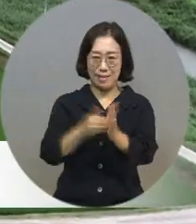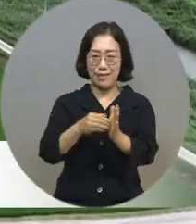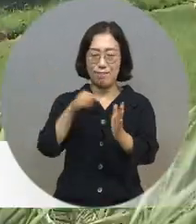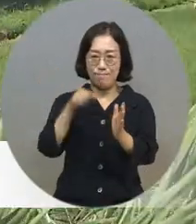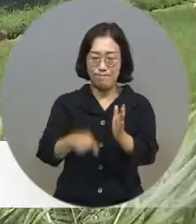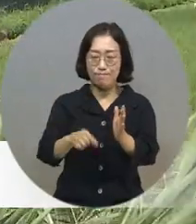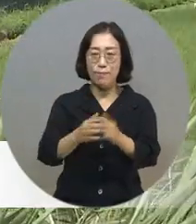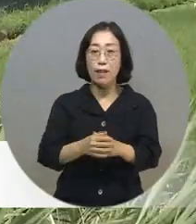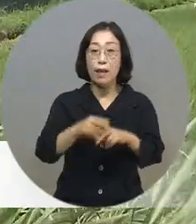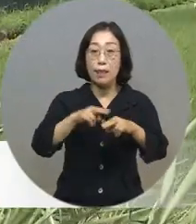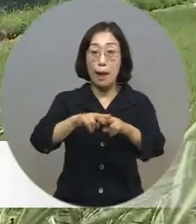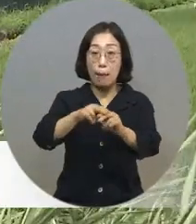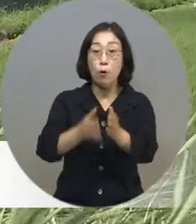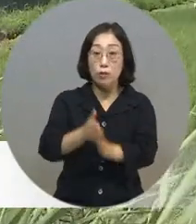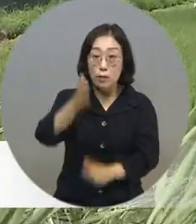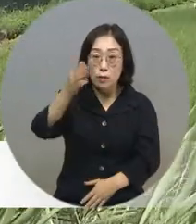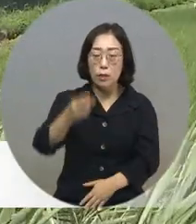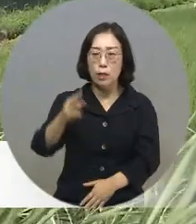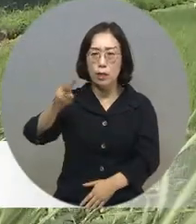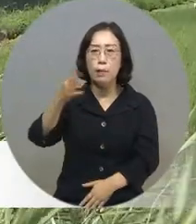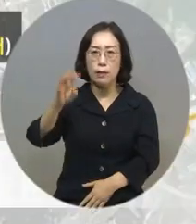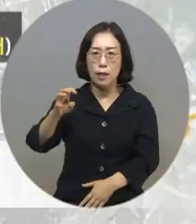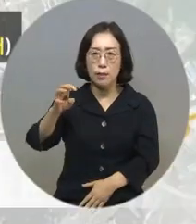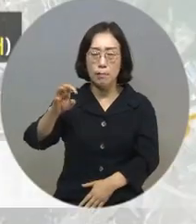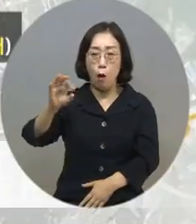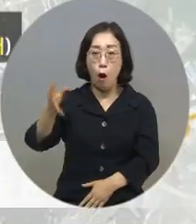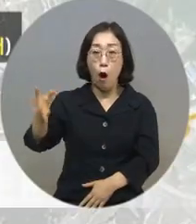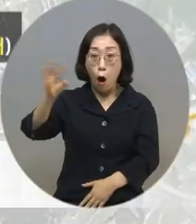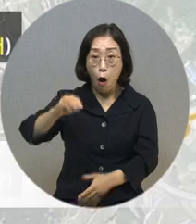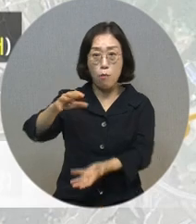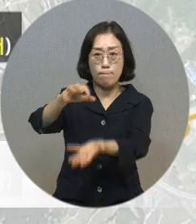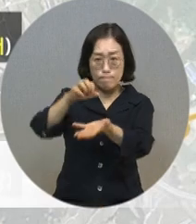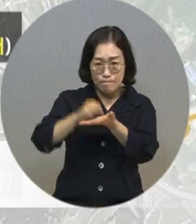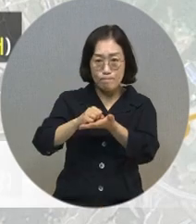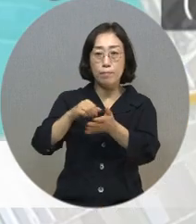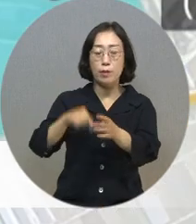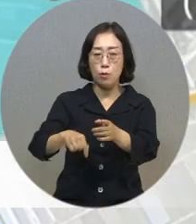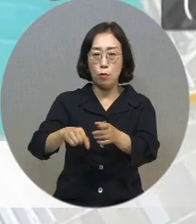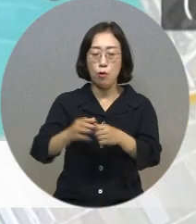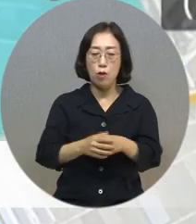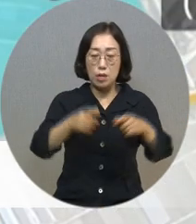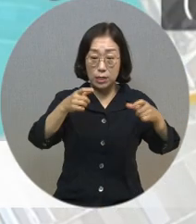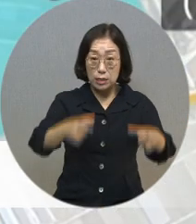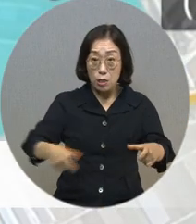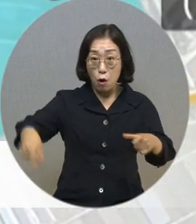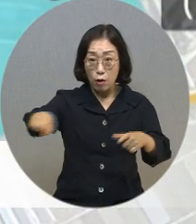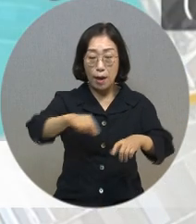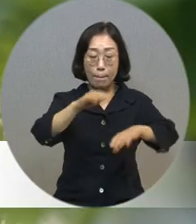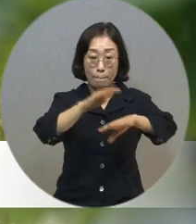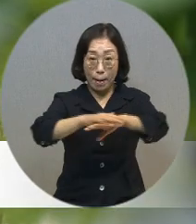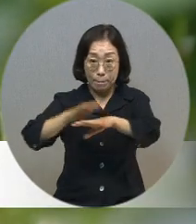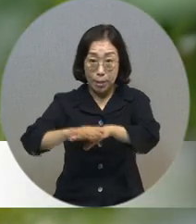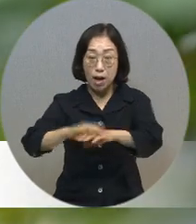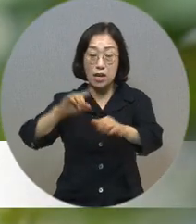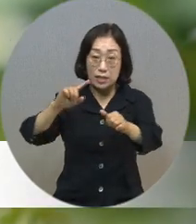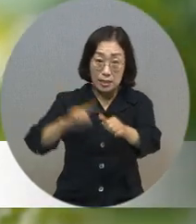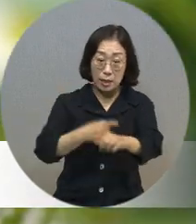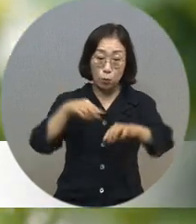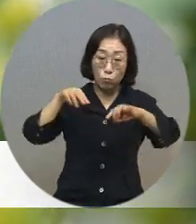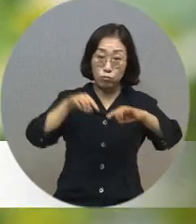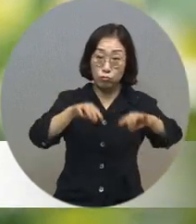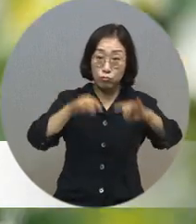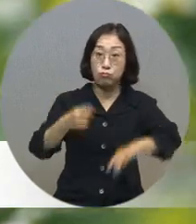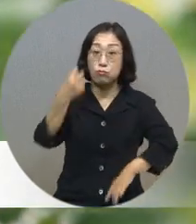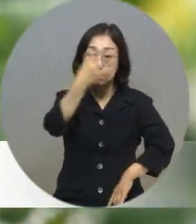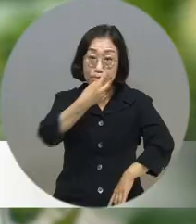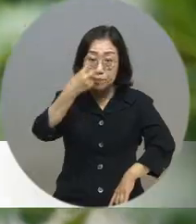통해 남원시는 국비 최대 240억 원을 확보했으며 집적화된 스마트팜 창업단지 조성으로 청년 농업인들의 스마트팜 창업 및